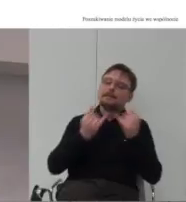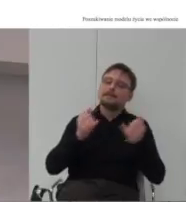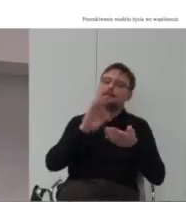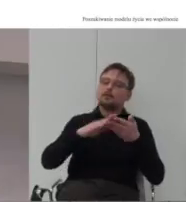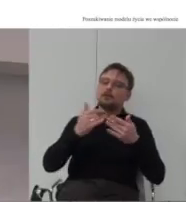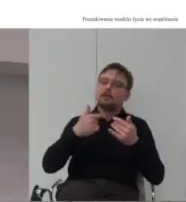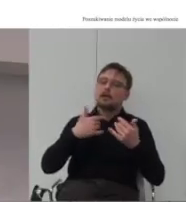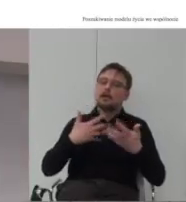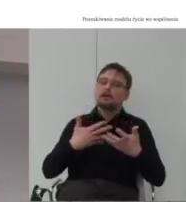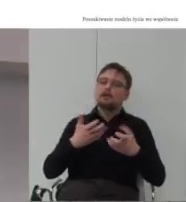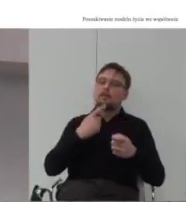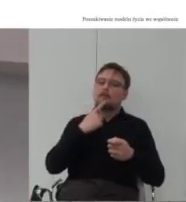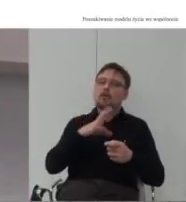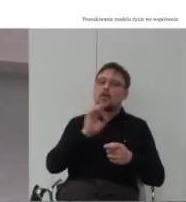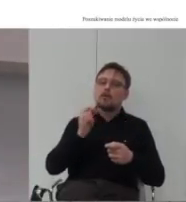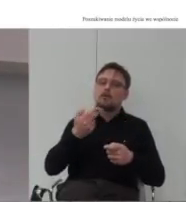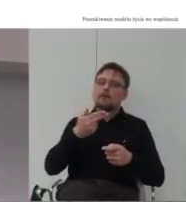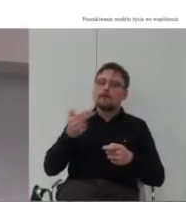naturalne rozwiązania.